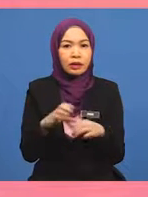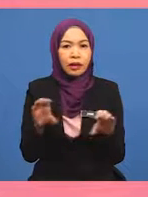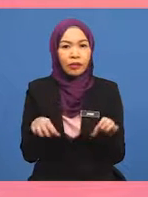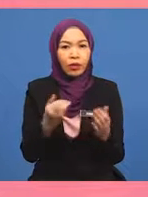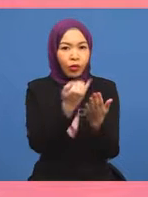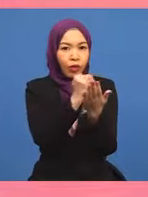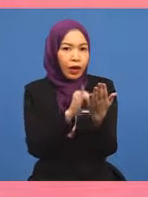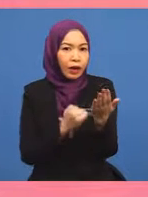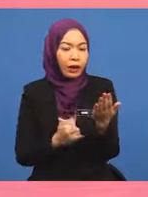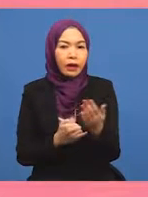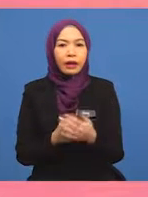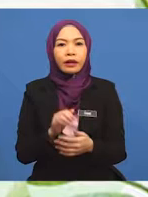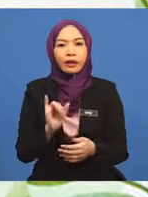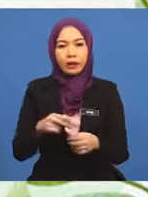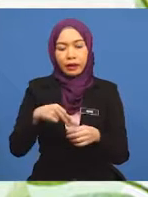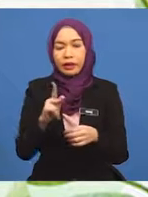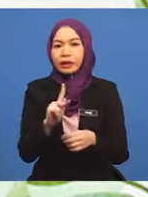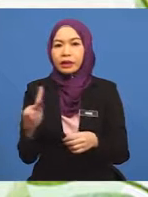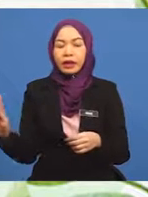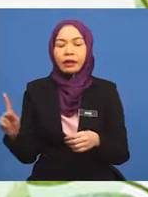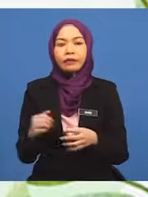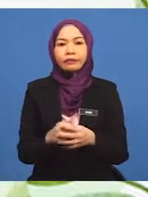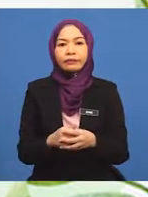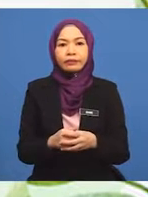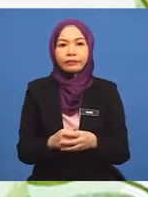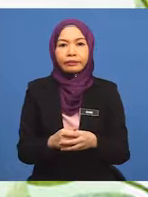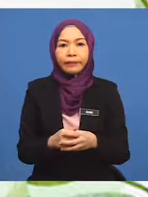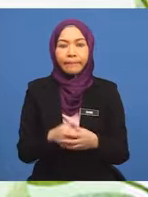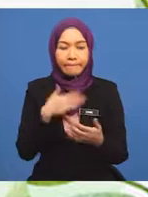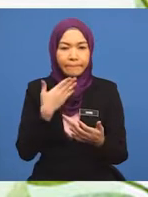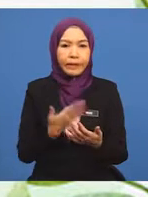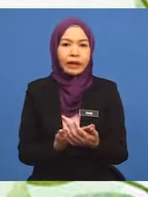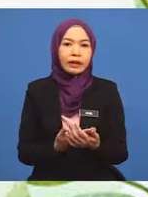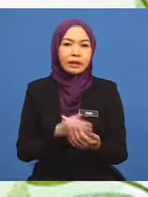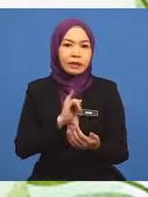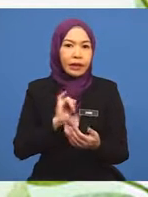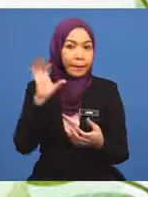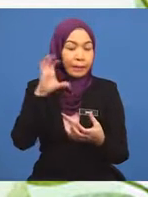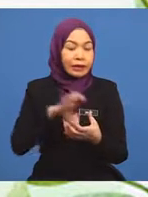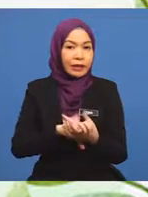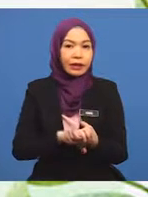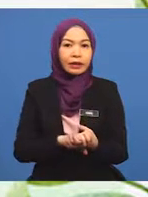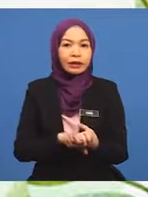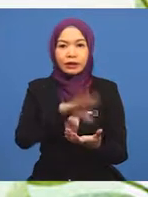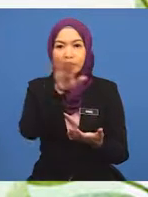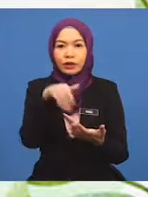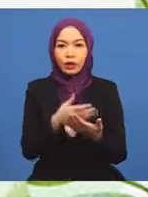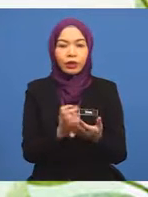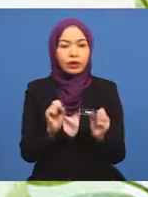akan dihasilkannya. Baiklah, cikgu percaya murid-murid telah